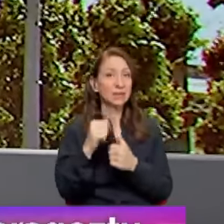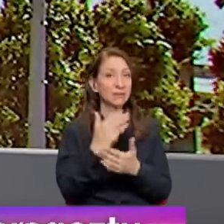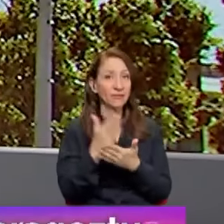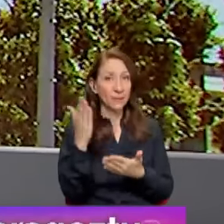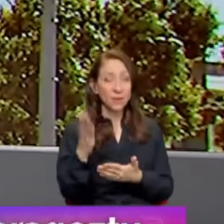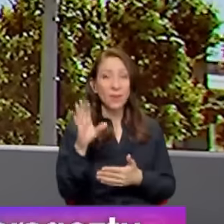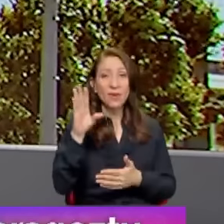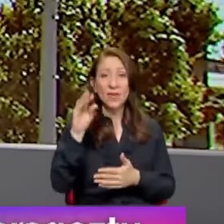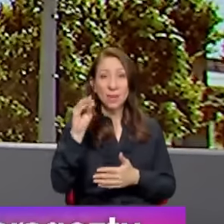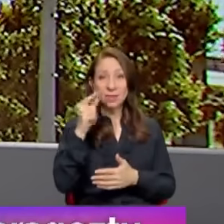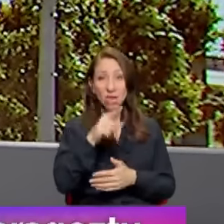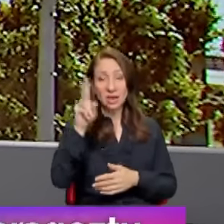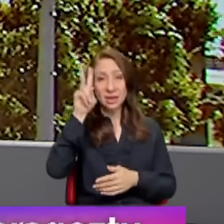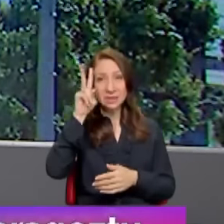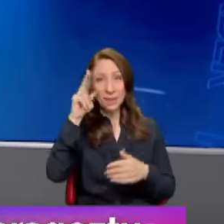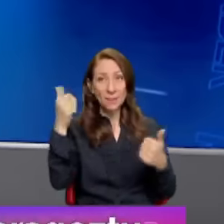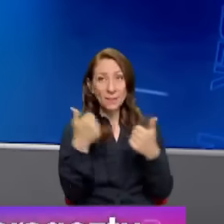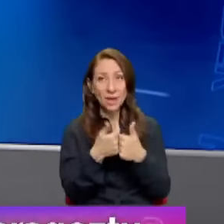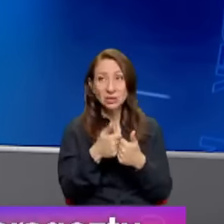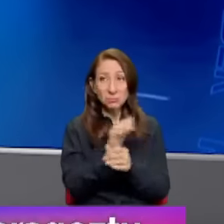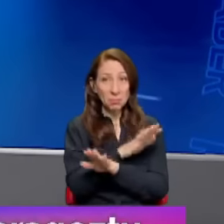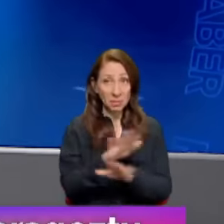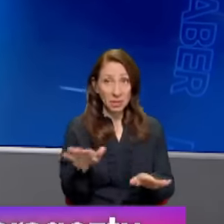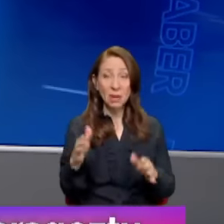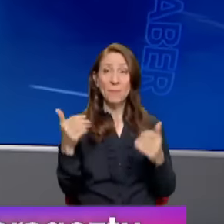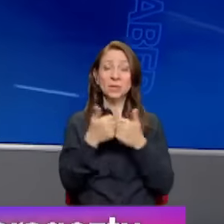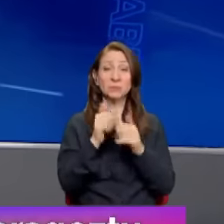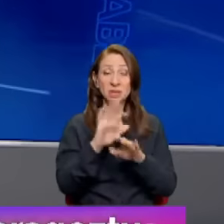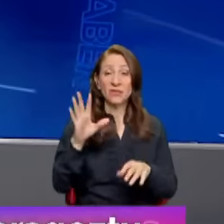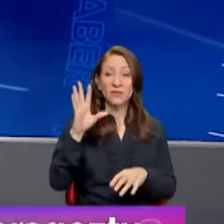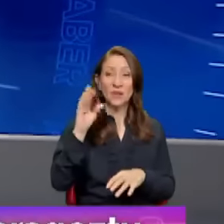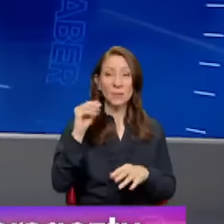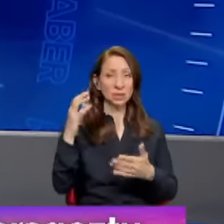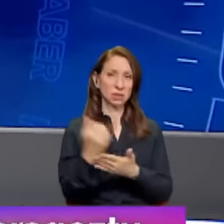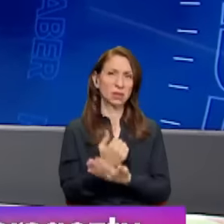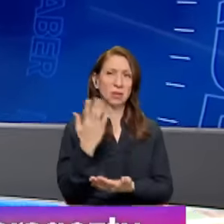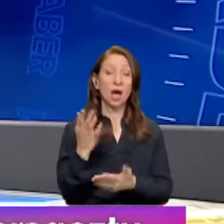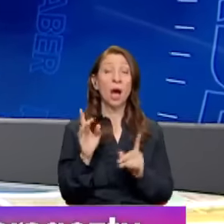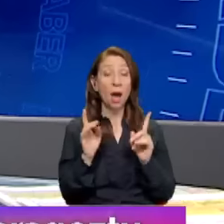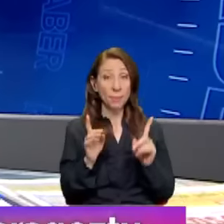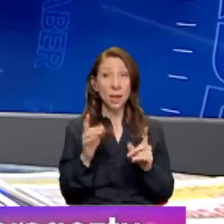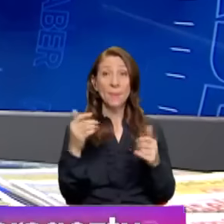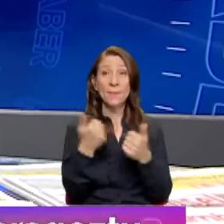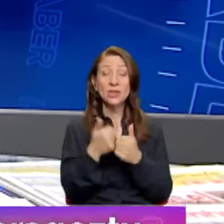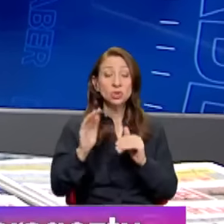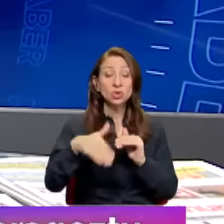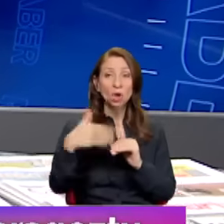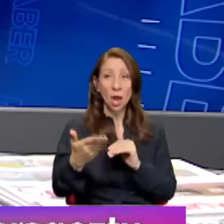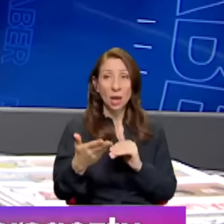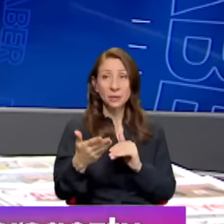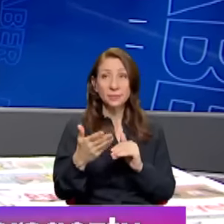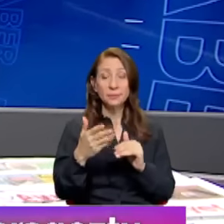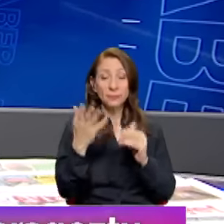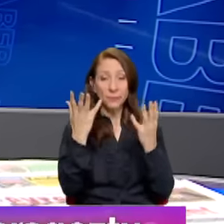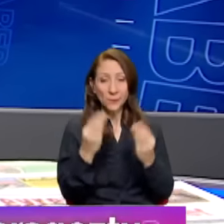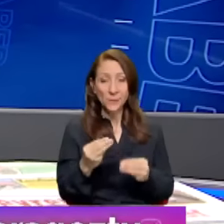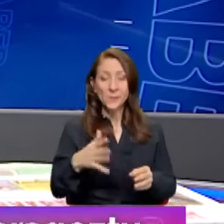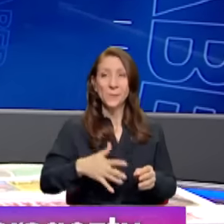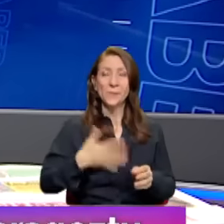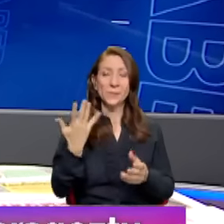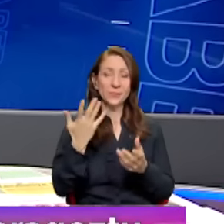edelim Fenerbahçe Galatasaray karşılaşması bitti Maç bitti Fenerbahçe kazandı yalnız maçın ardından yaşanan